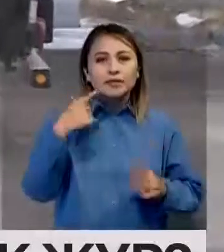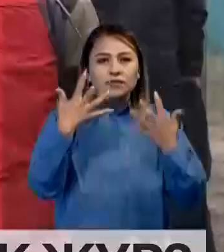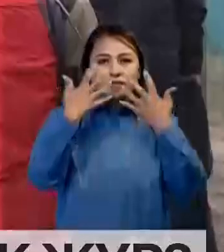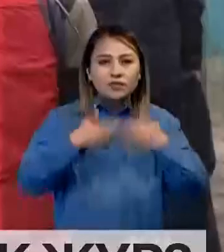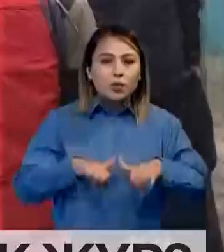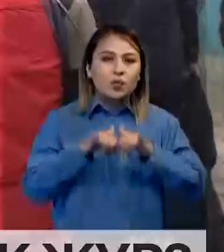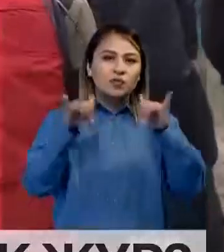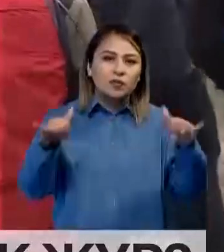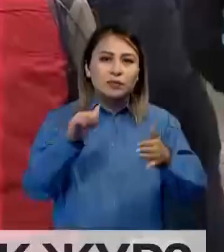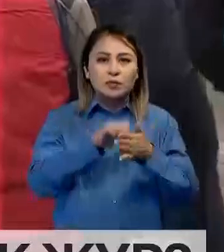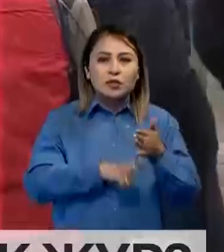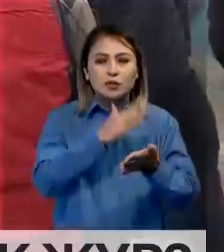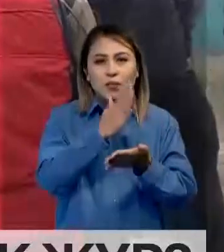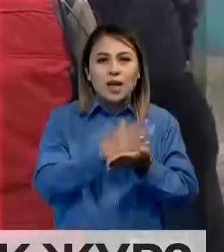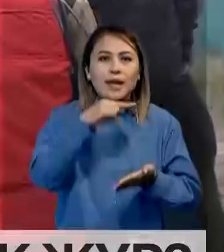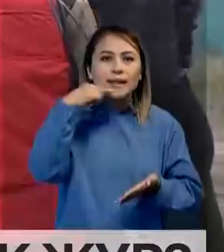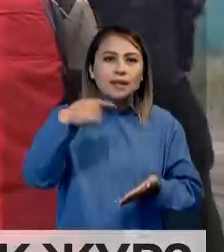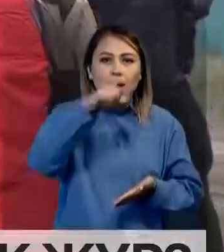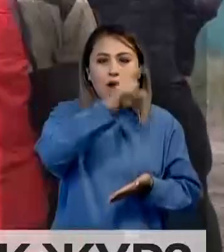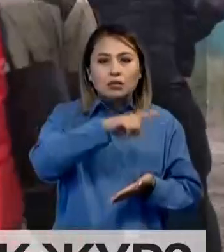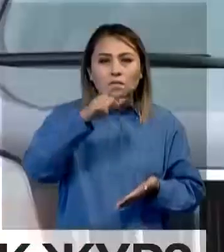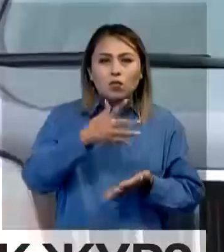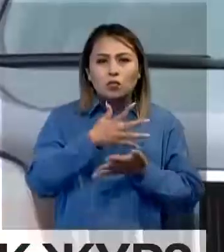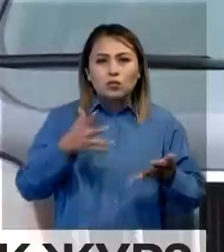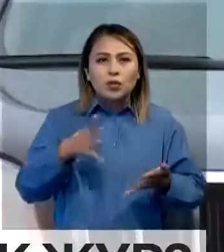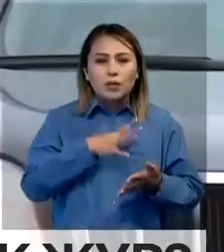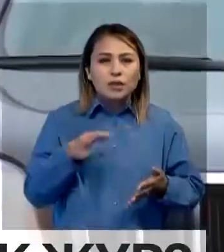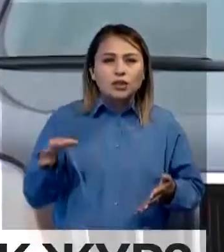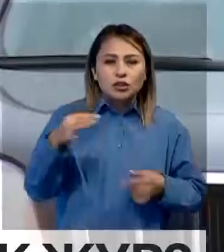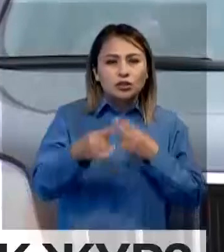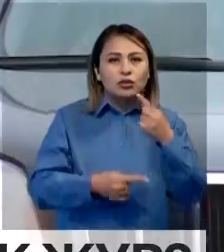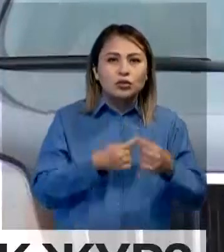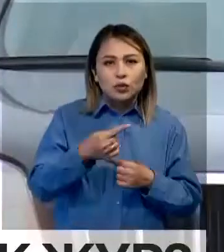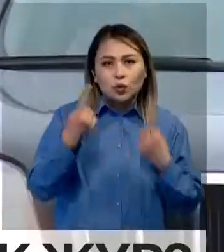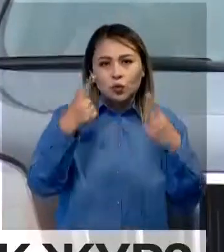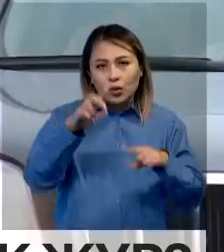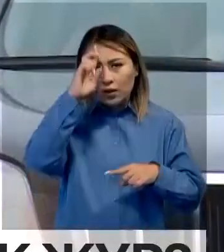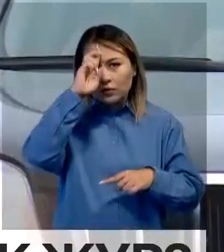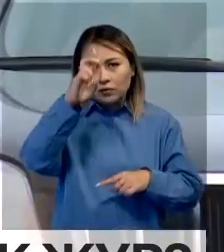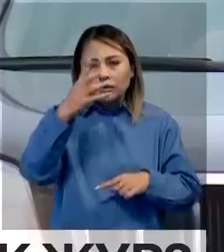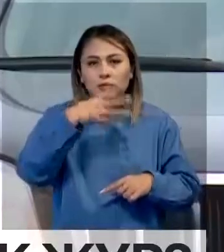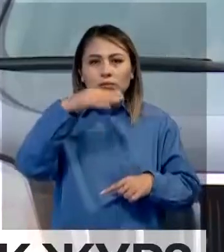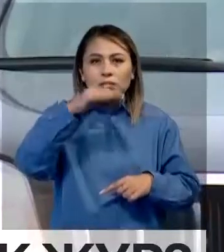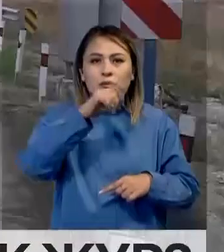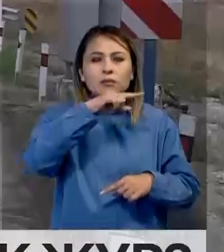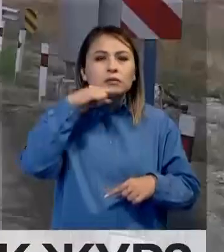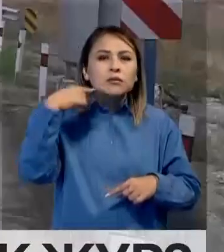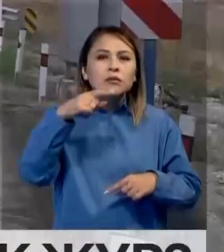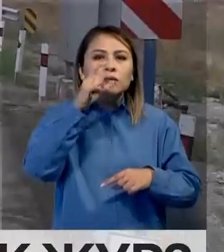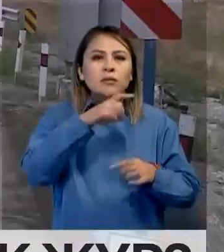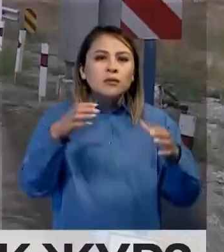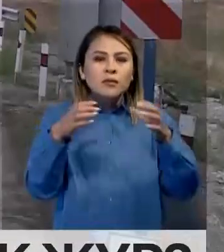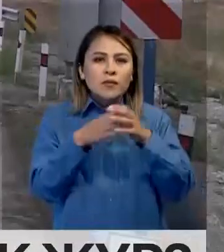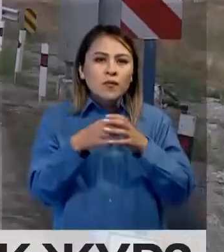артуына тағы бір себеп бар. Ресей азаматтарының бір бөлігі біздің ел арқылы өзге мемлекетке өтеді. Соңғы күндері 40 мыңнан астам Ресей Федерациясының